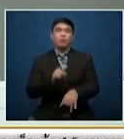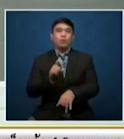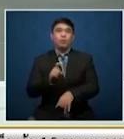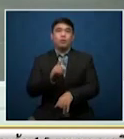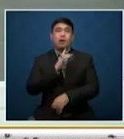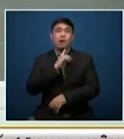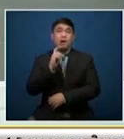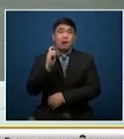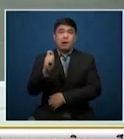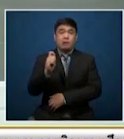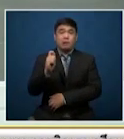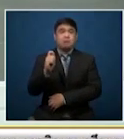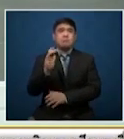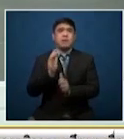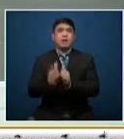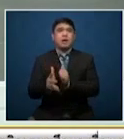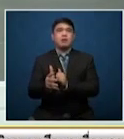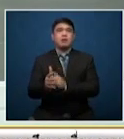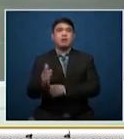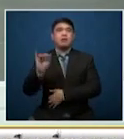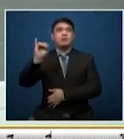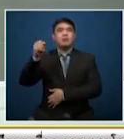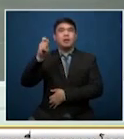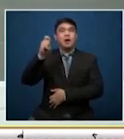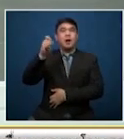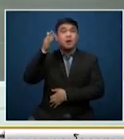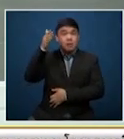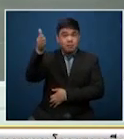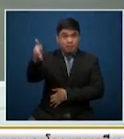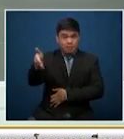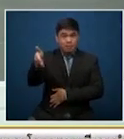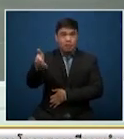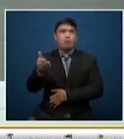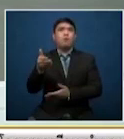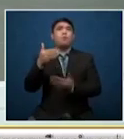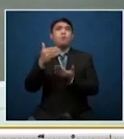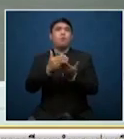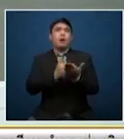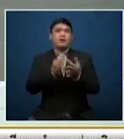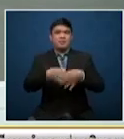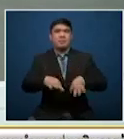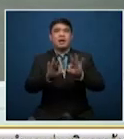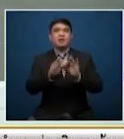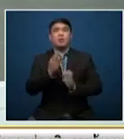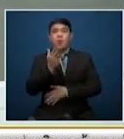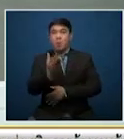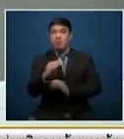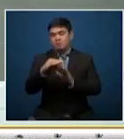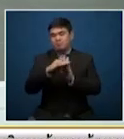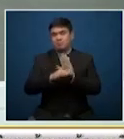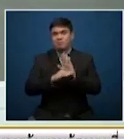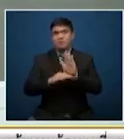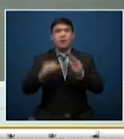นะครับไปดำเนินการให้การเลือกตั้งที่จะมีขึ้นนะครับในดาวเดือนพฤษภาคมเนี้ย